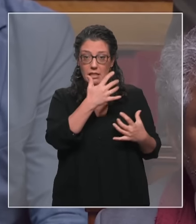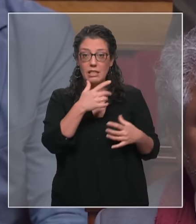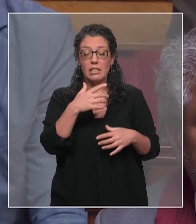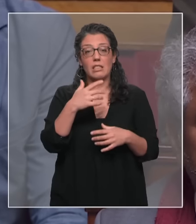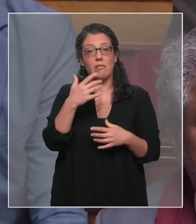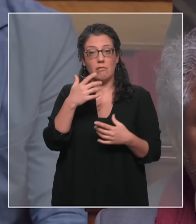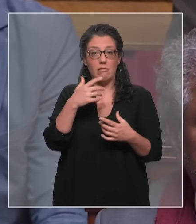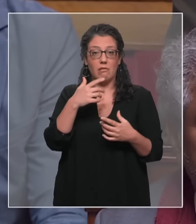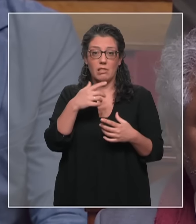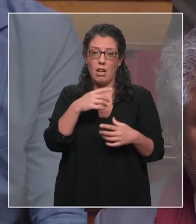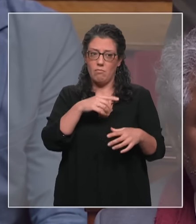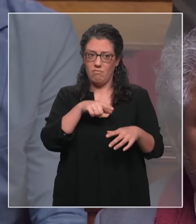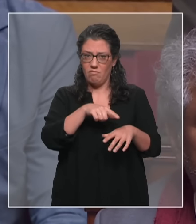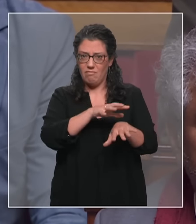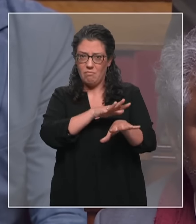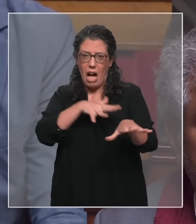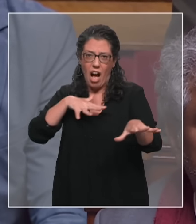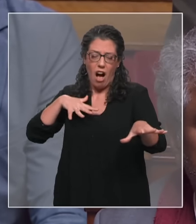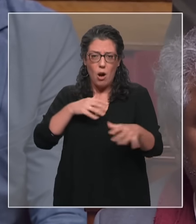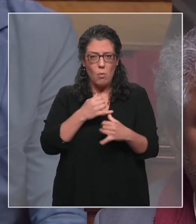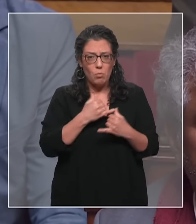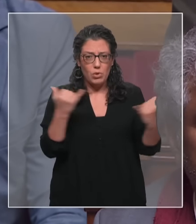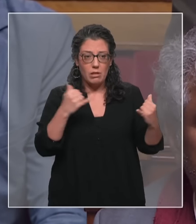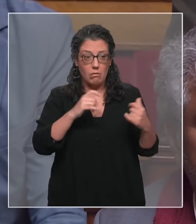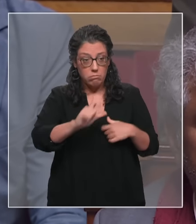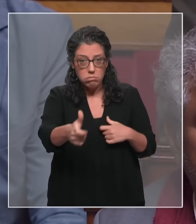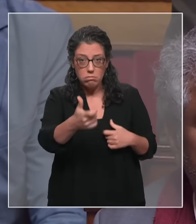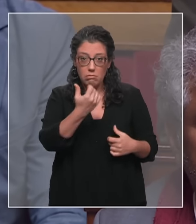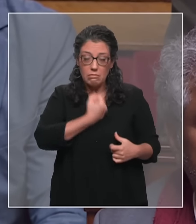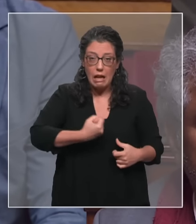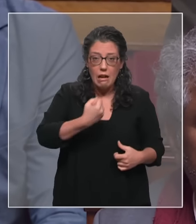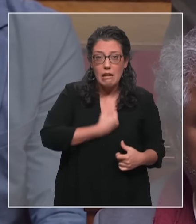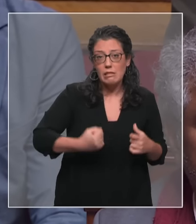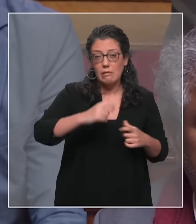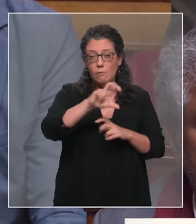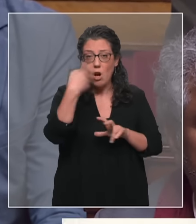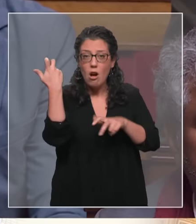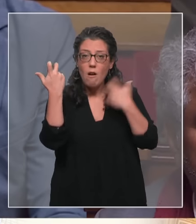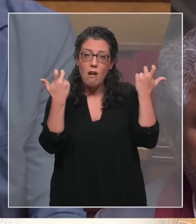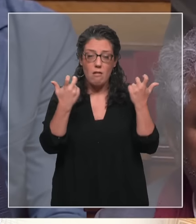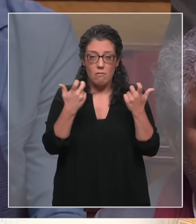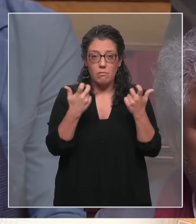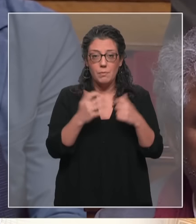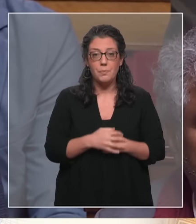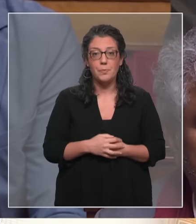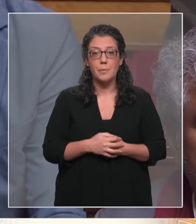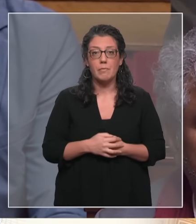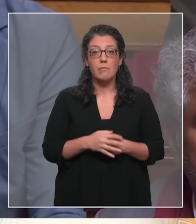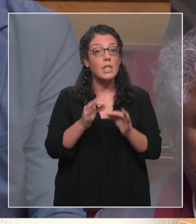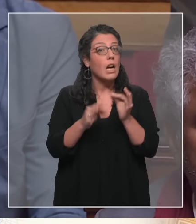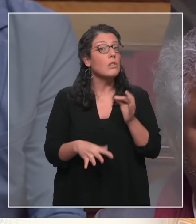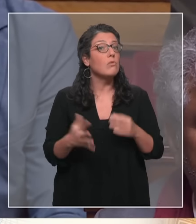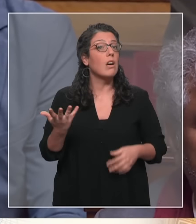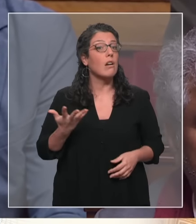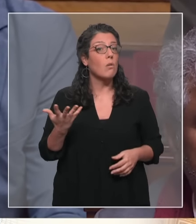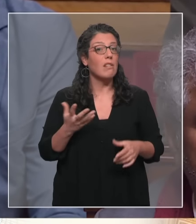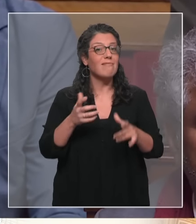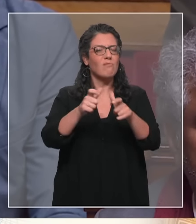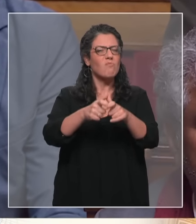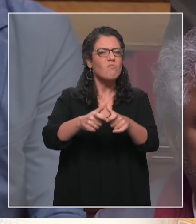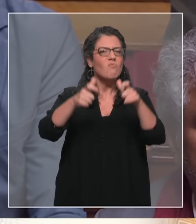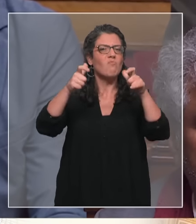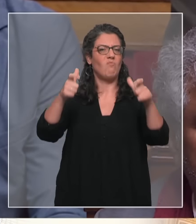des mobilisations puissantes, émaillées de dégradations, de pillages et saccages. Au final, ce ne sont point les grosses